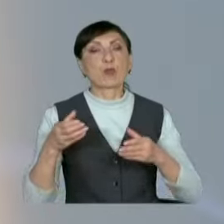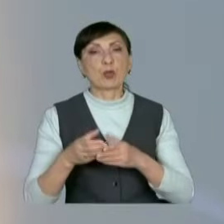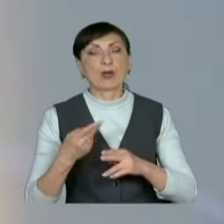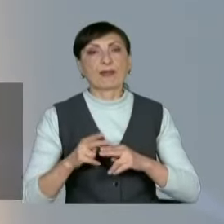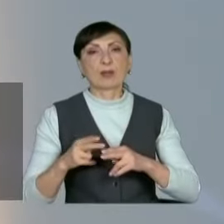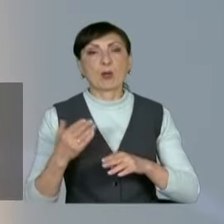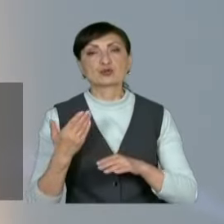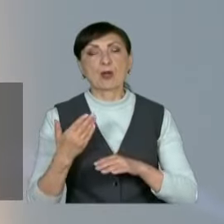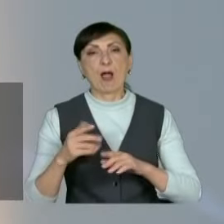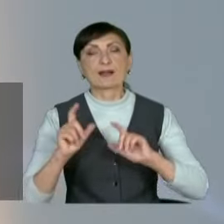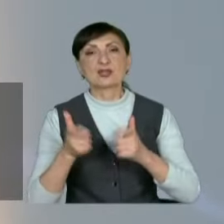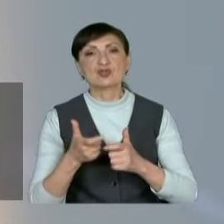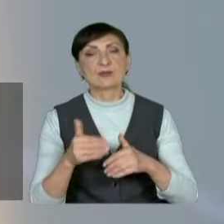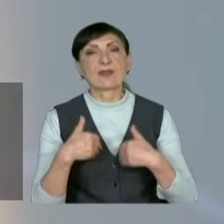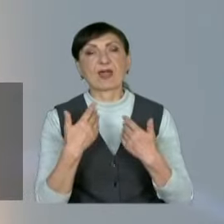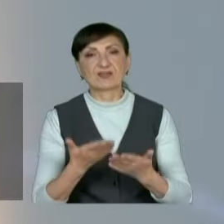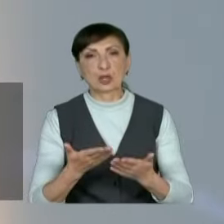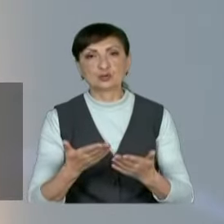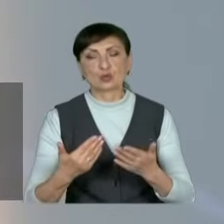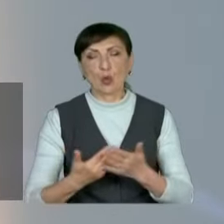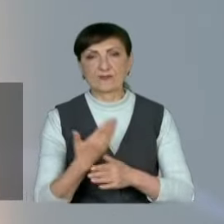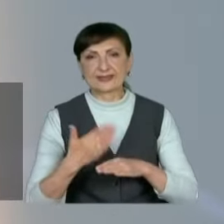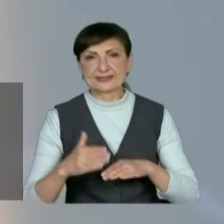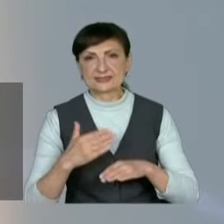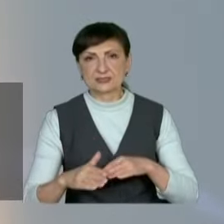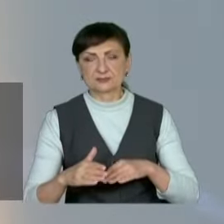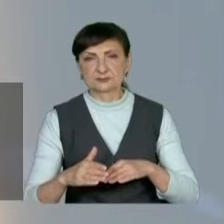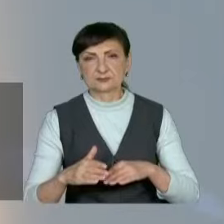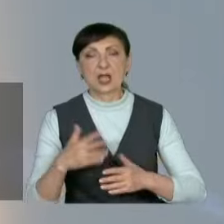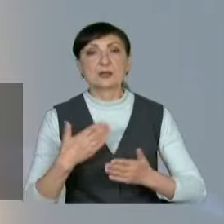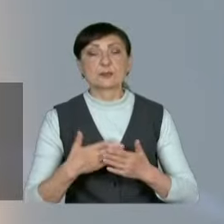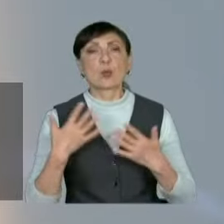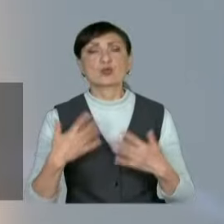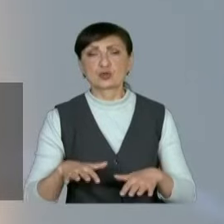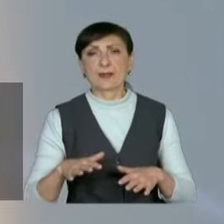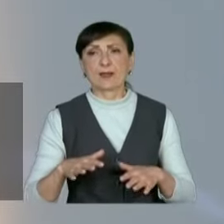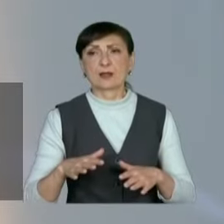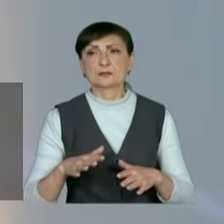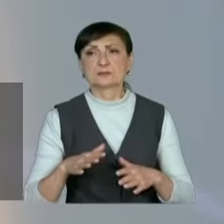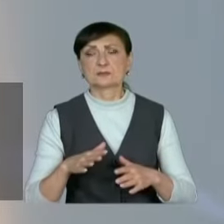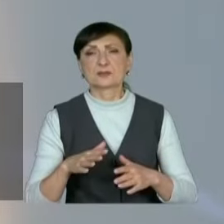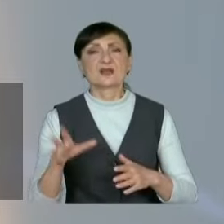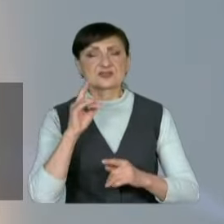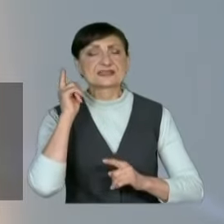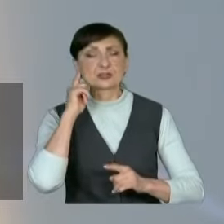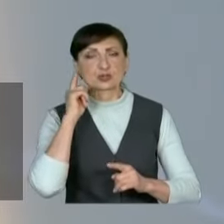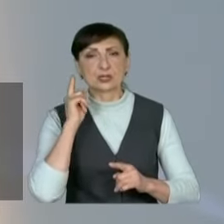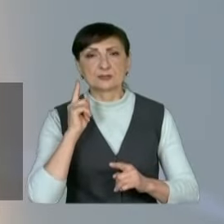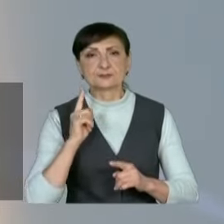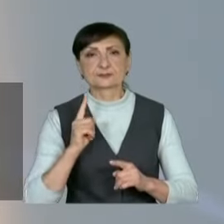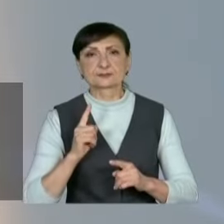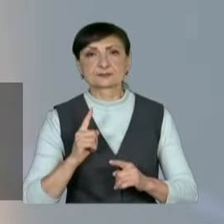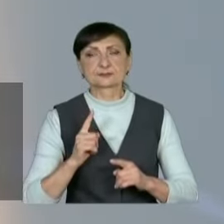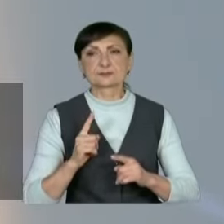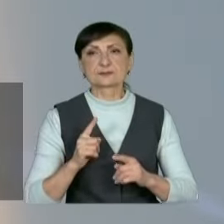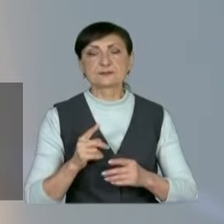ограничение на выдачу новых кредитов. Допустим, уже есть такой, все, наверное, слышали,